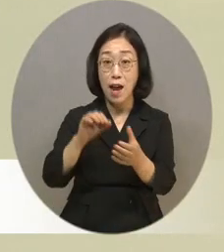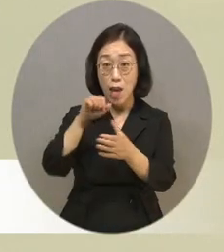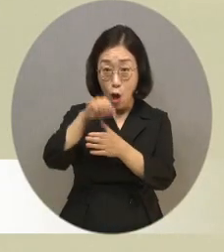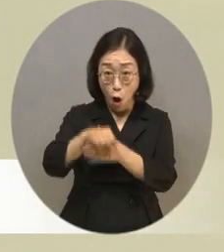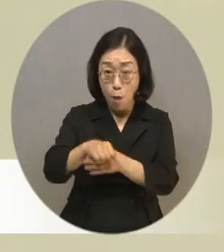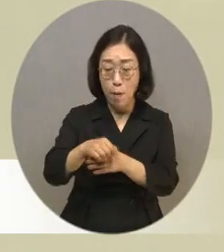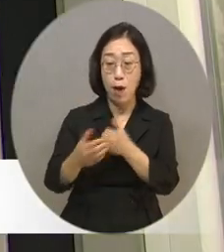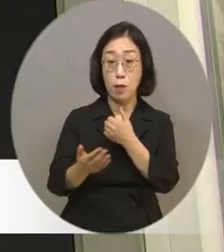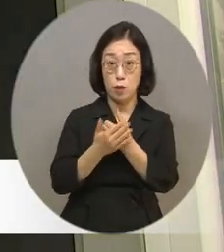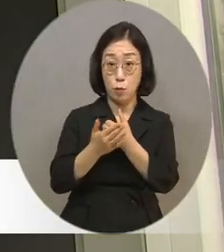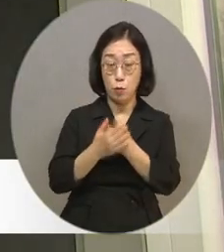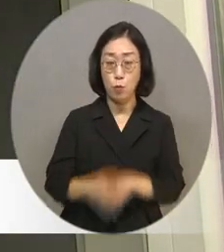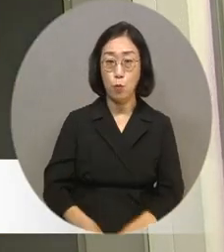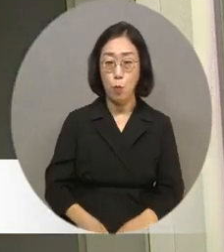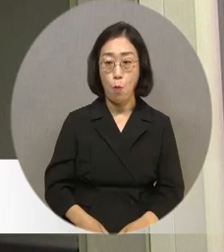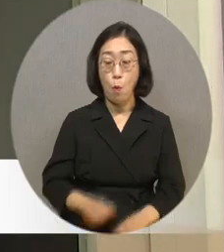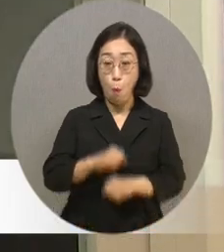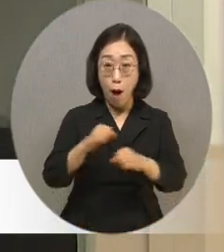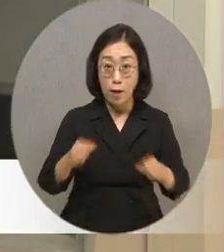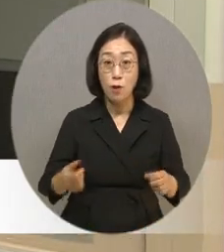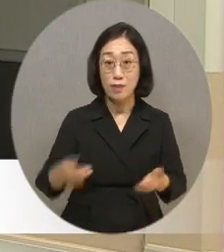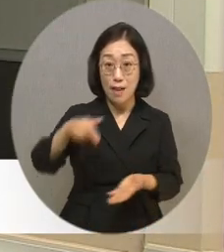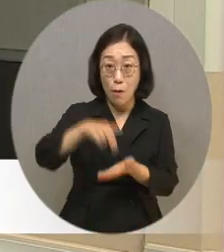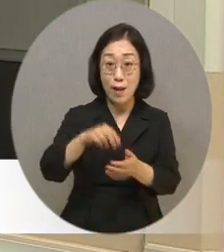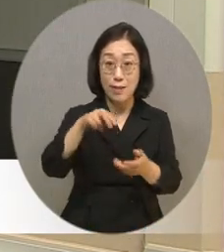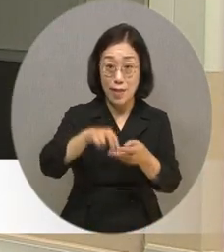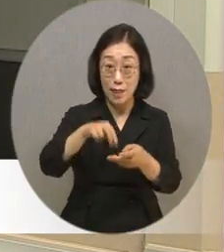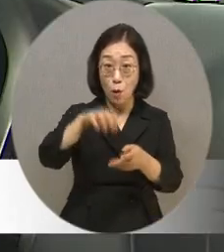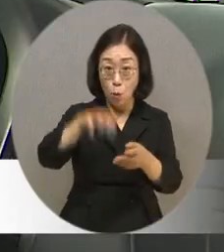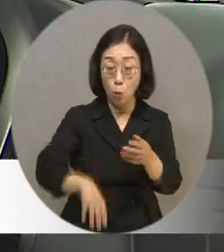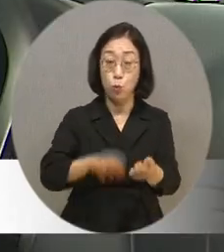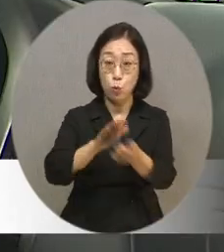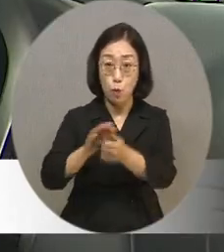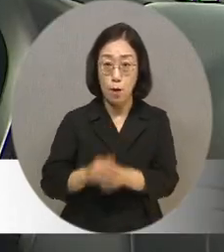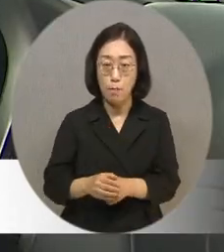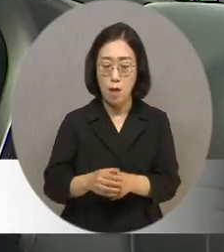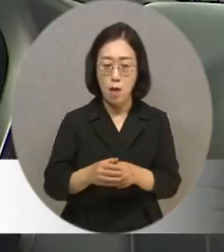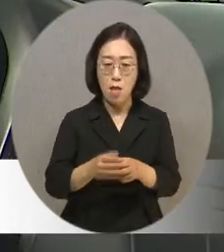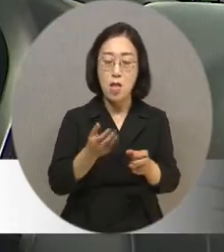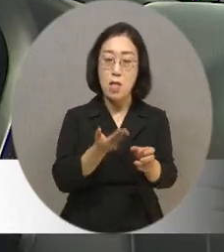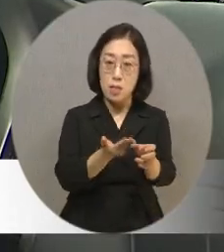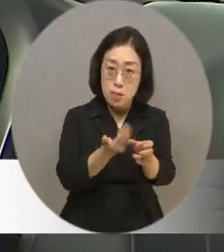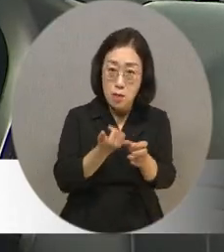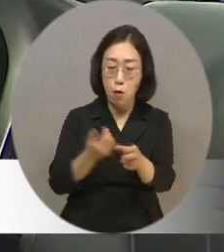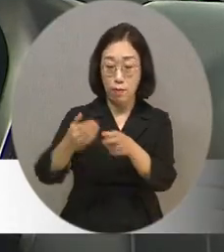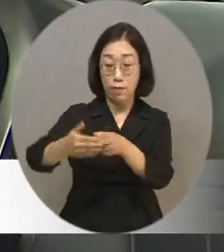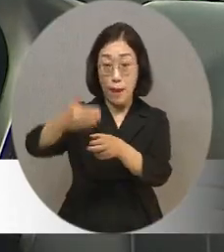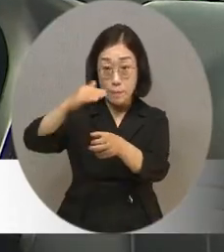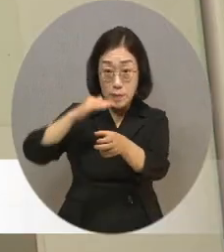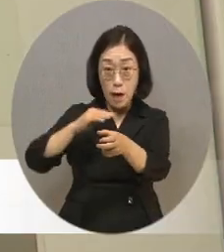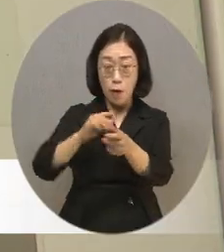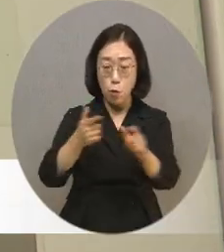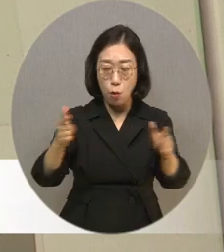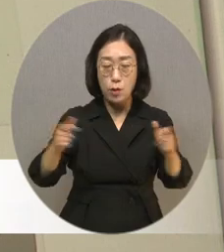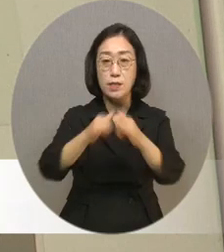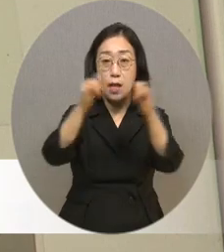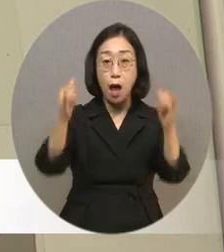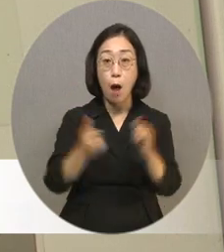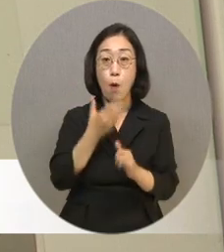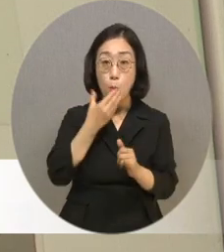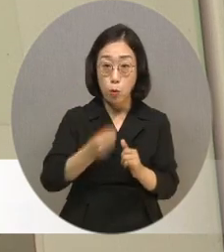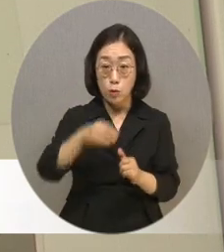지원하고 서울광역자활센터가 운영하는 열매카 사업은 탑차, 트럭 등 활용도가 높은 차량을 사회복지